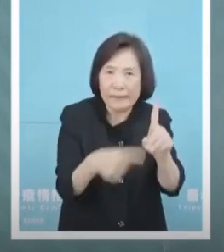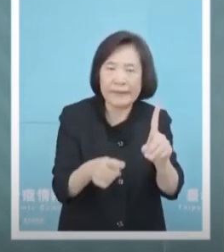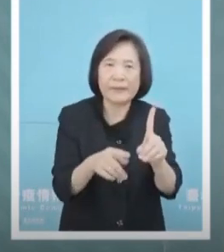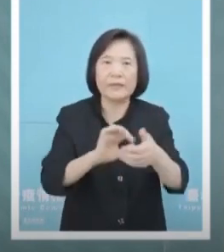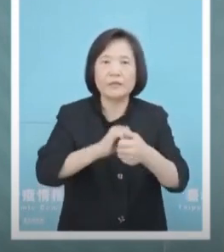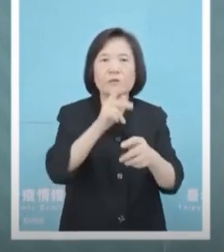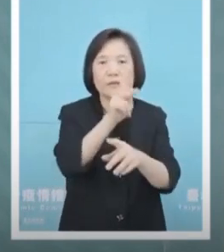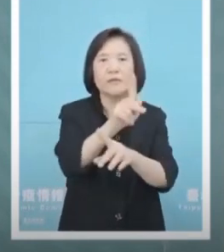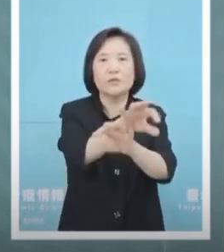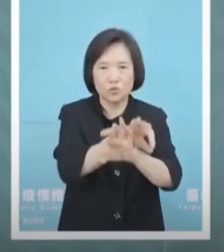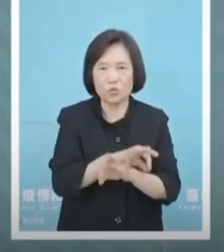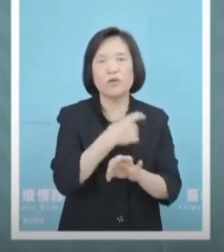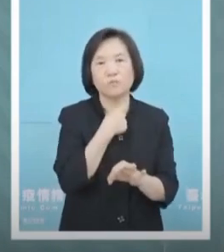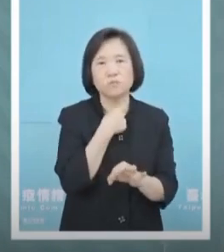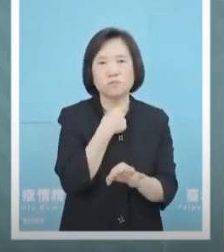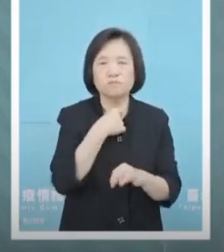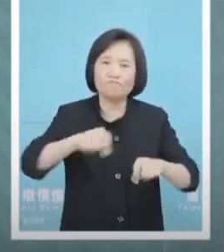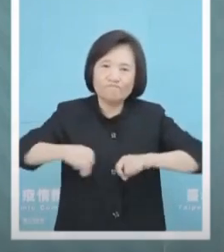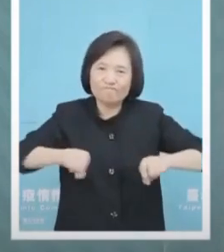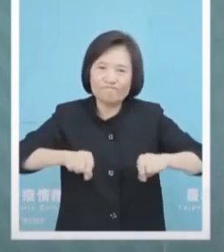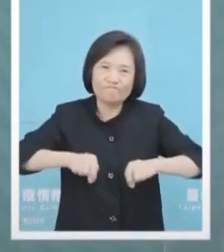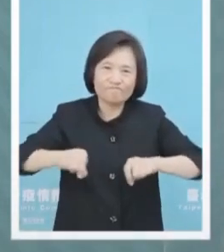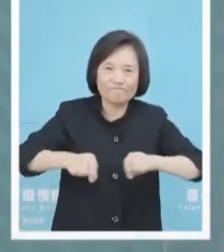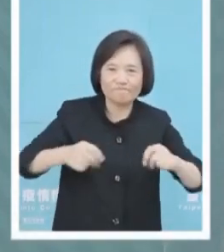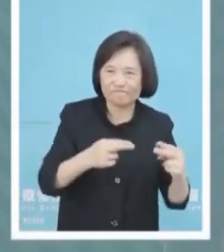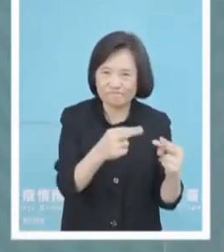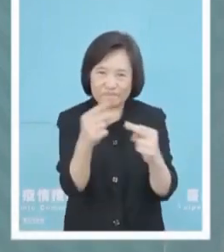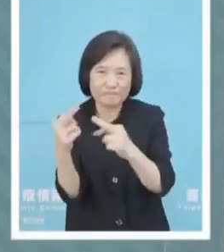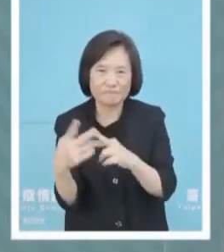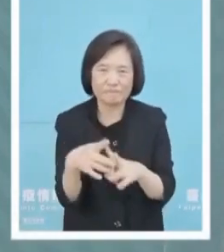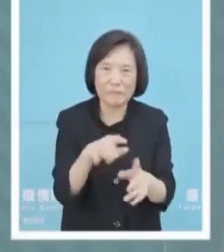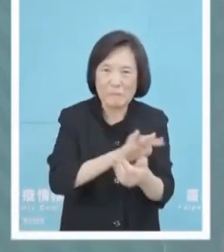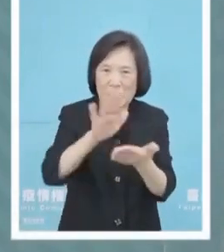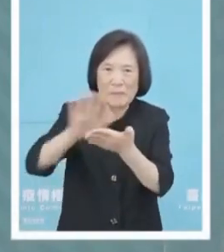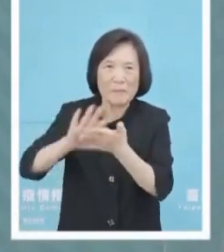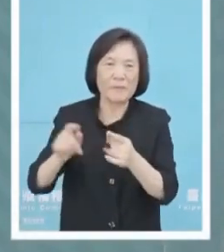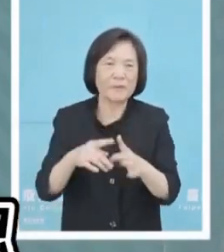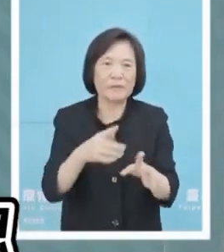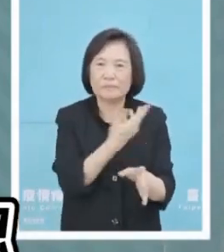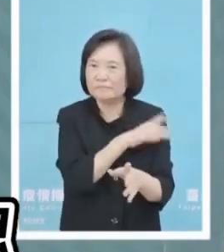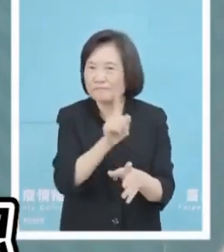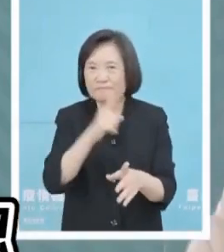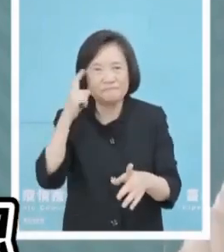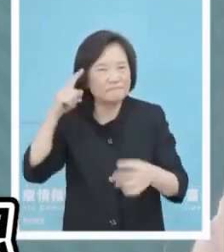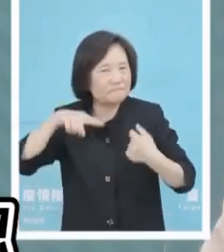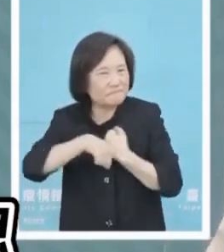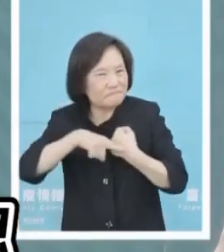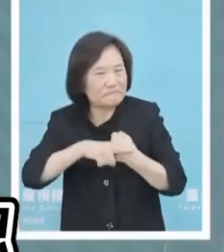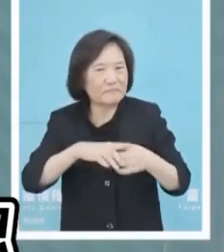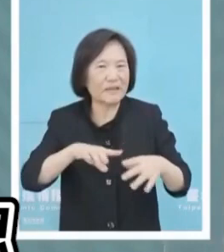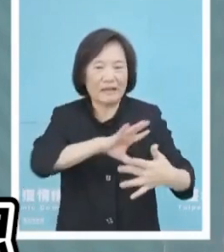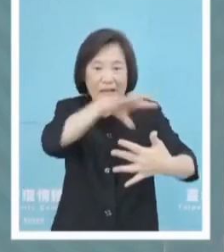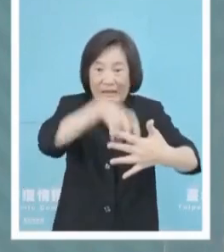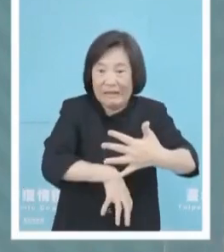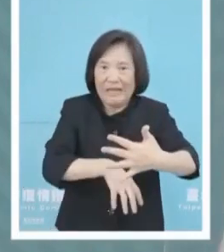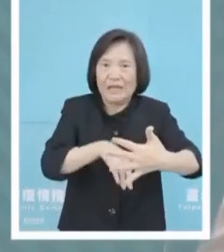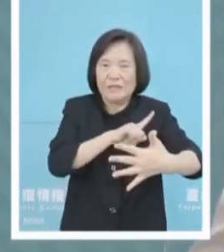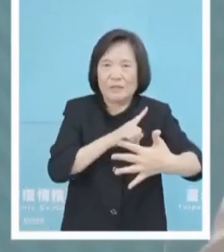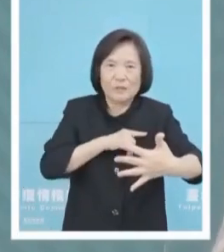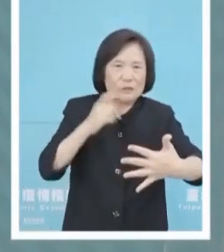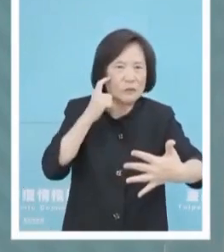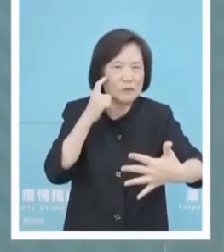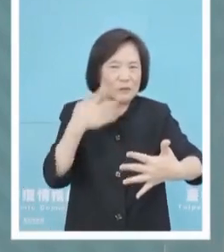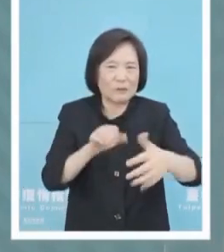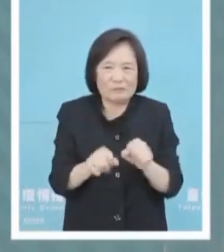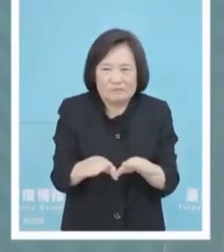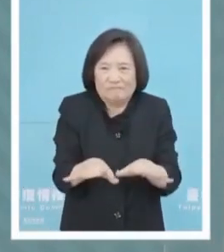科学的方法，战略逻辑不管他叫什么，说关门打狗实在不好意思了，应该叫口袋